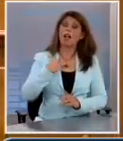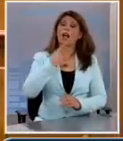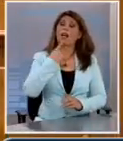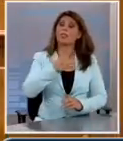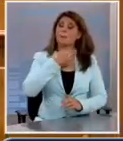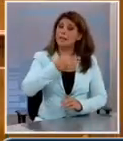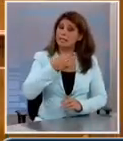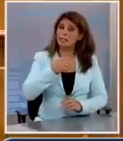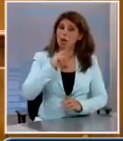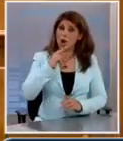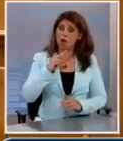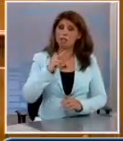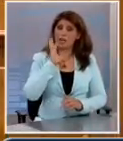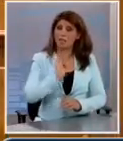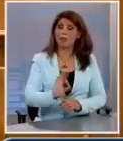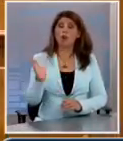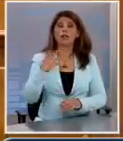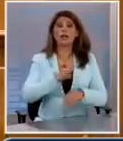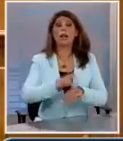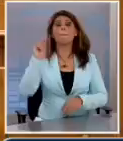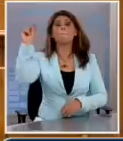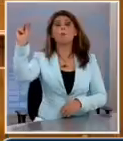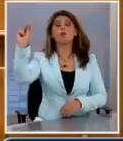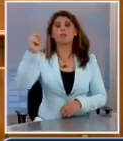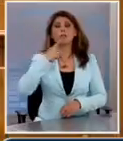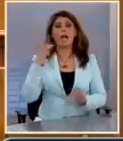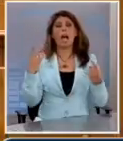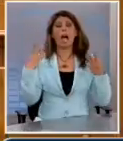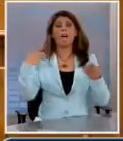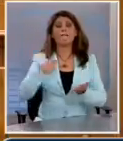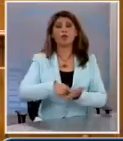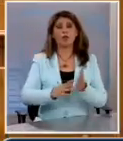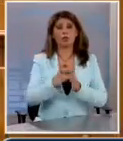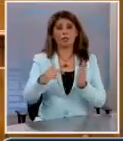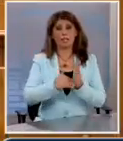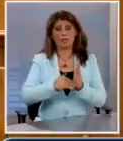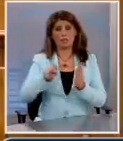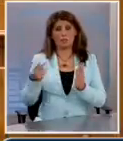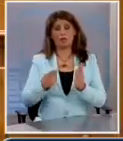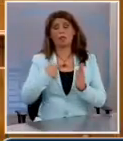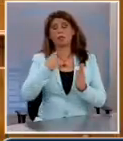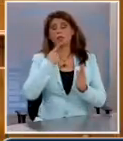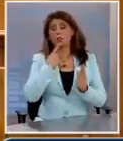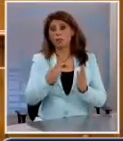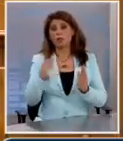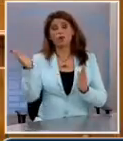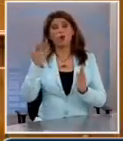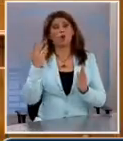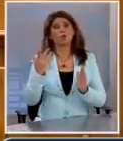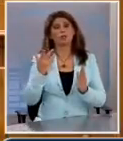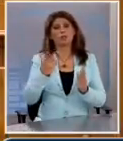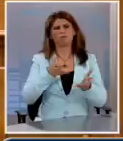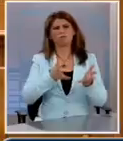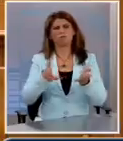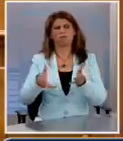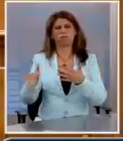μιλήσατε όταν υποσχόσασταν αφορολόγητο στα 12.000 ευρώ. Δεν τη μιλήσατε όταν